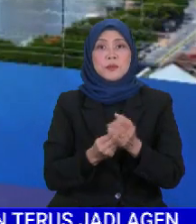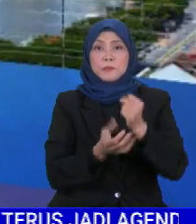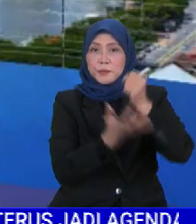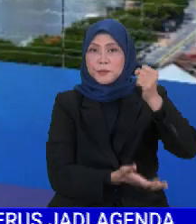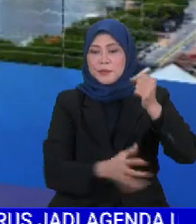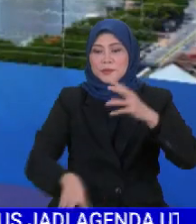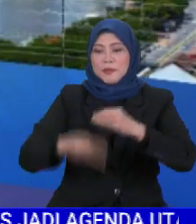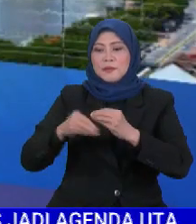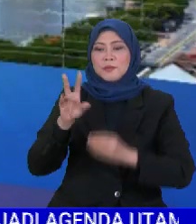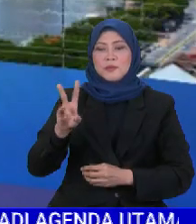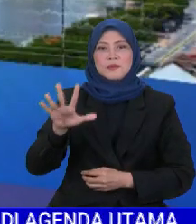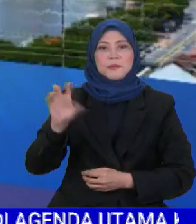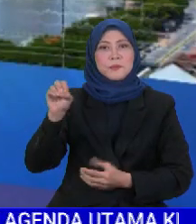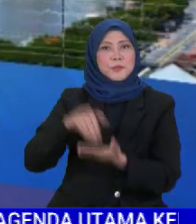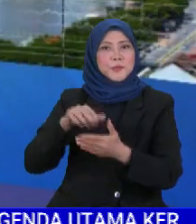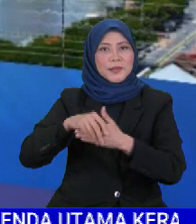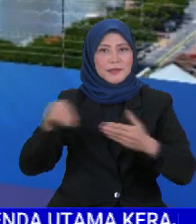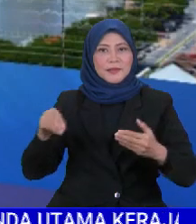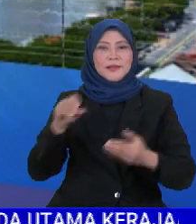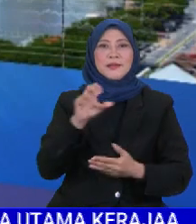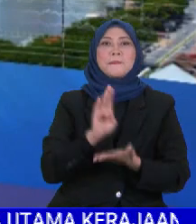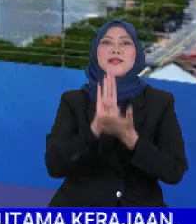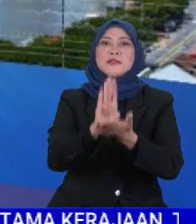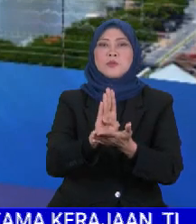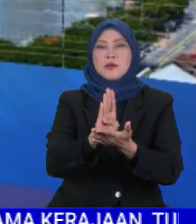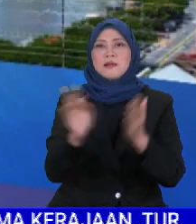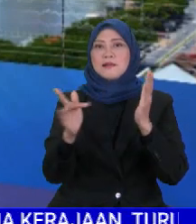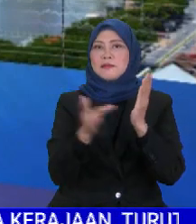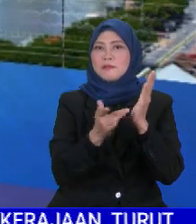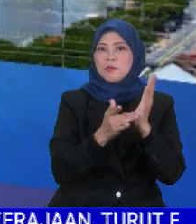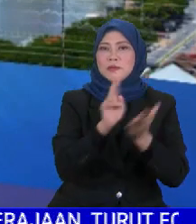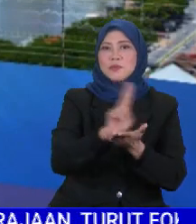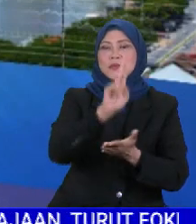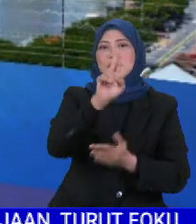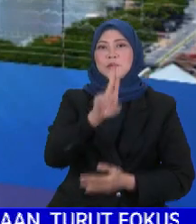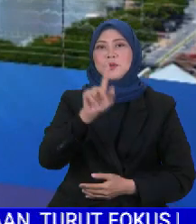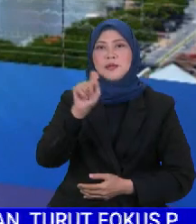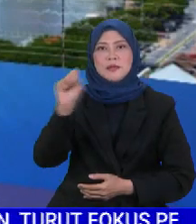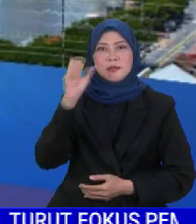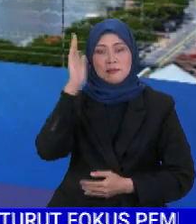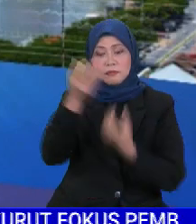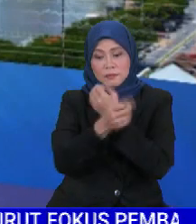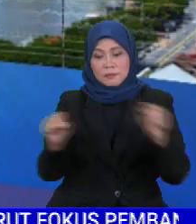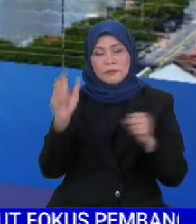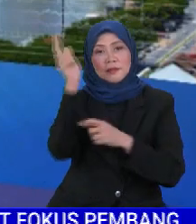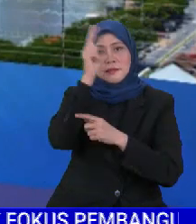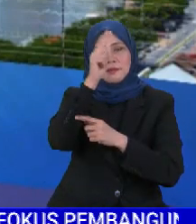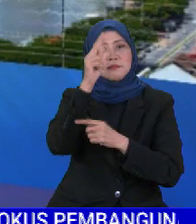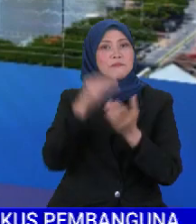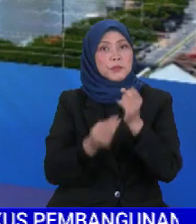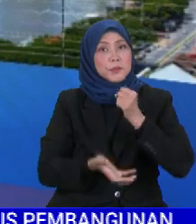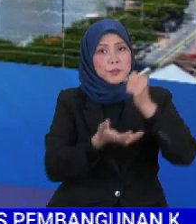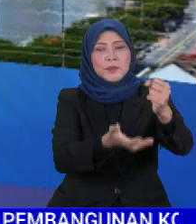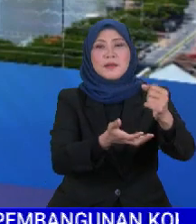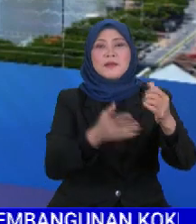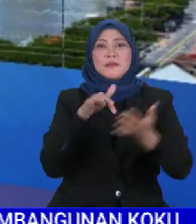sebanyak RM750,000 untuk skim biasiswa Universiti Teknologi Sarawak UTS akan disediakan oleh kerajaan negeri bagi